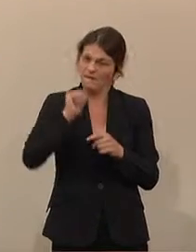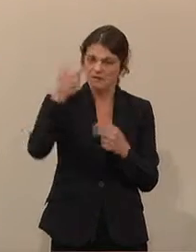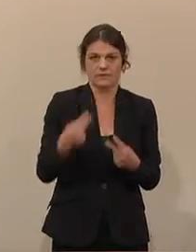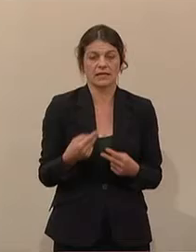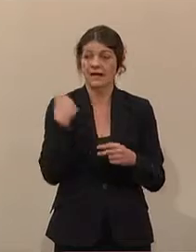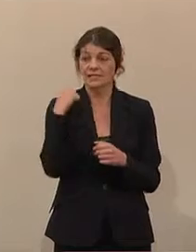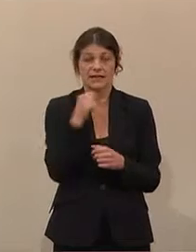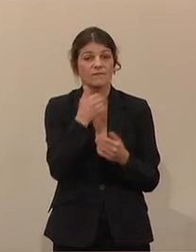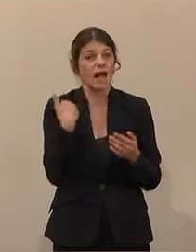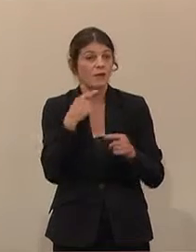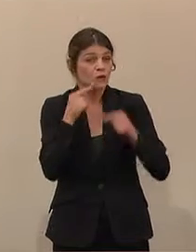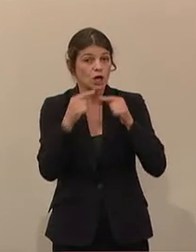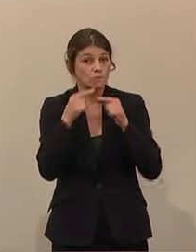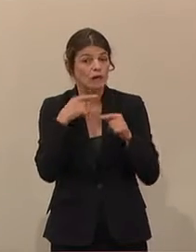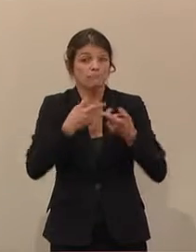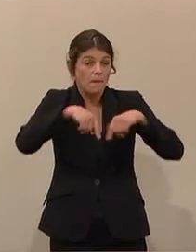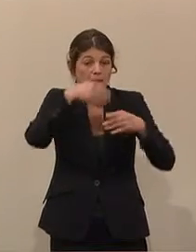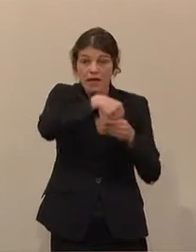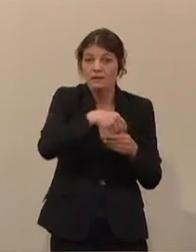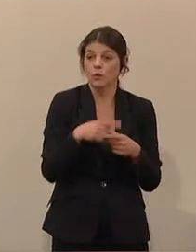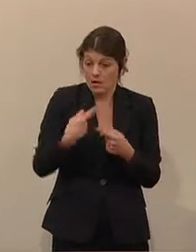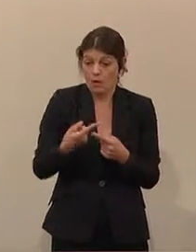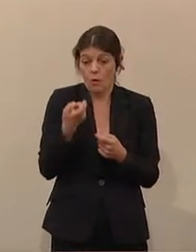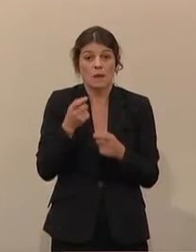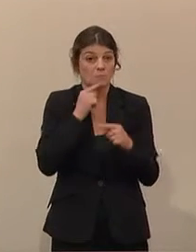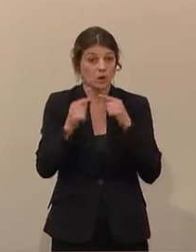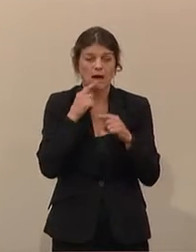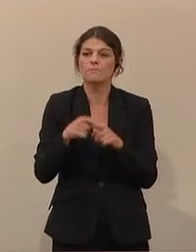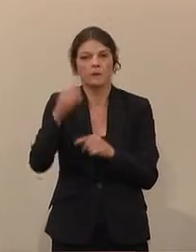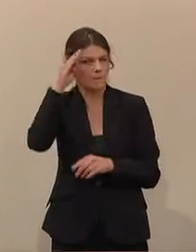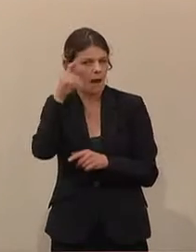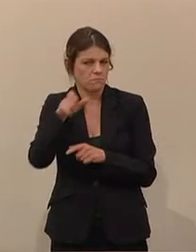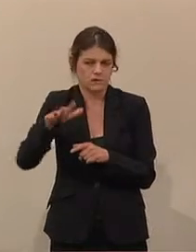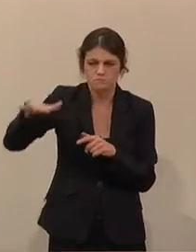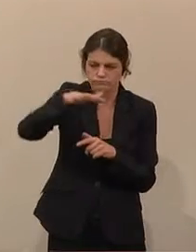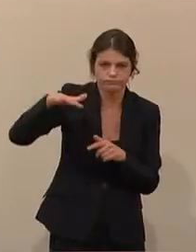Besprechung auf Kabinettsebene und demnächst wird es die nächste Besprechung auf Beamtenebene geben.